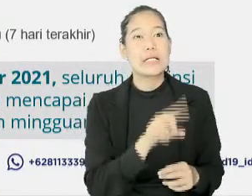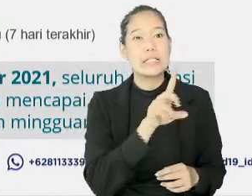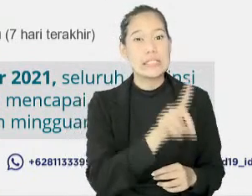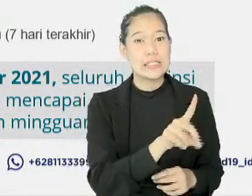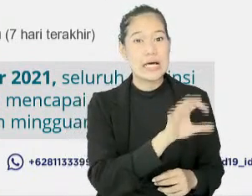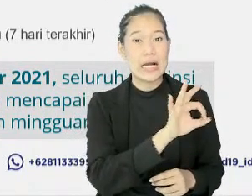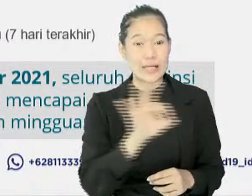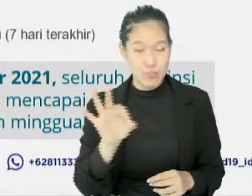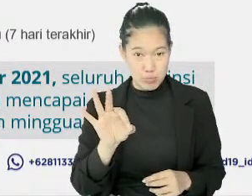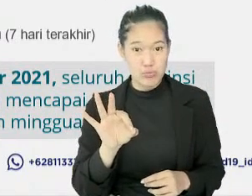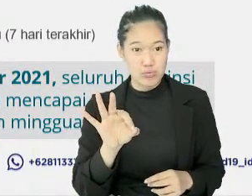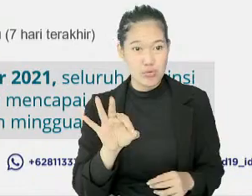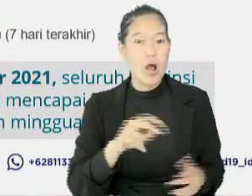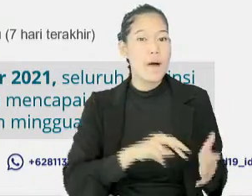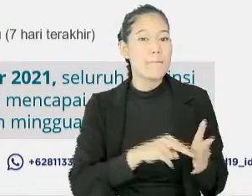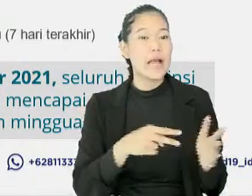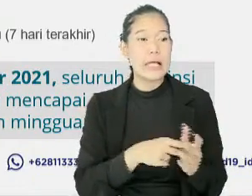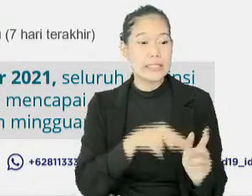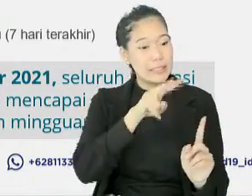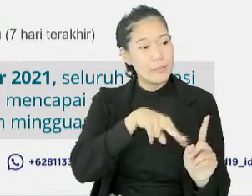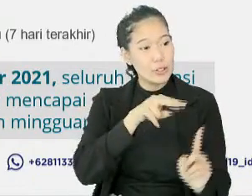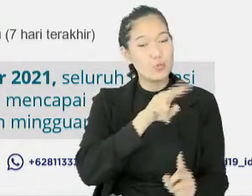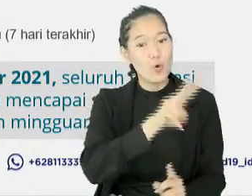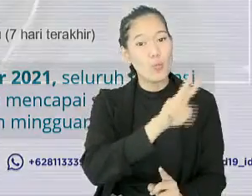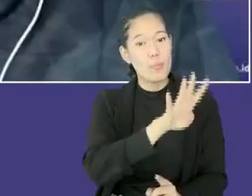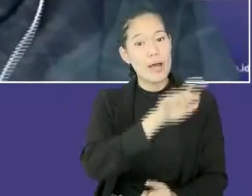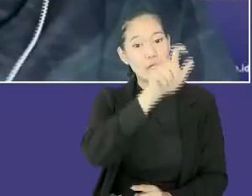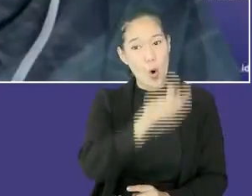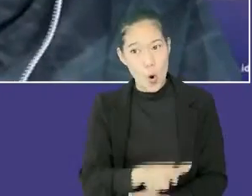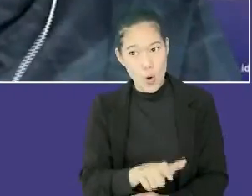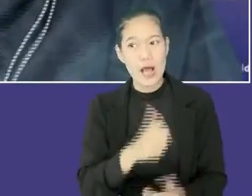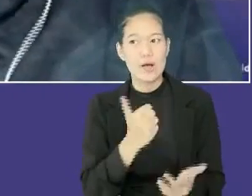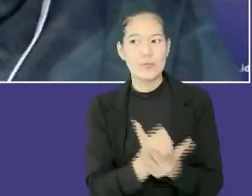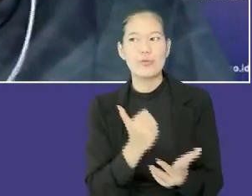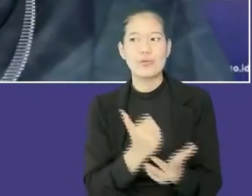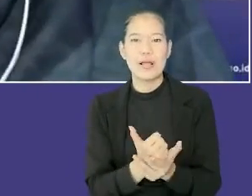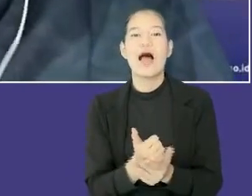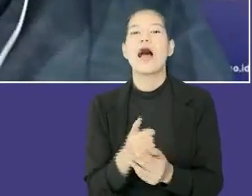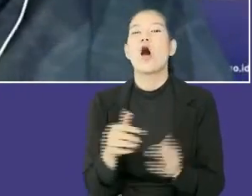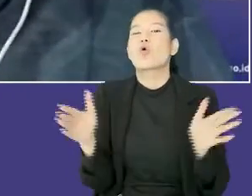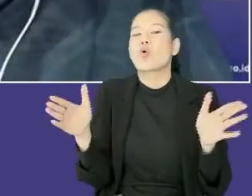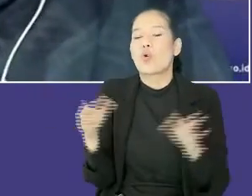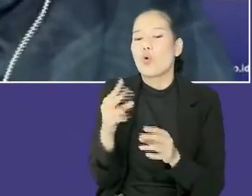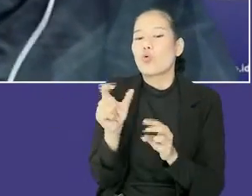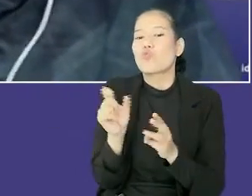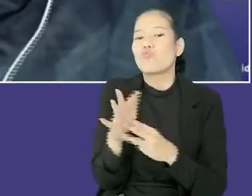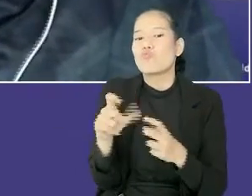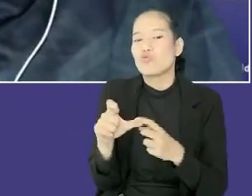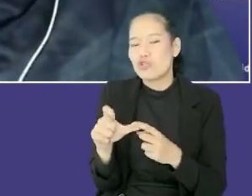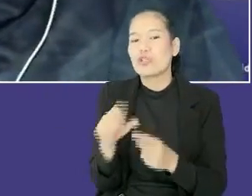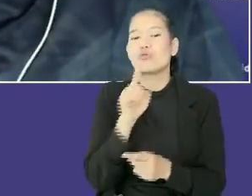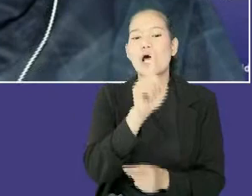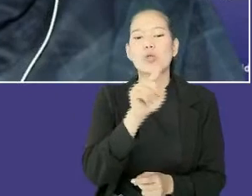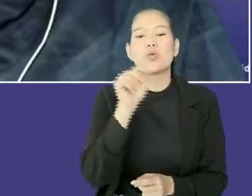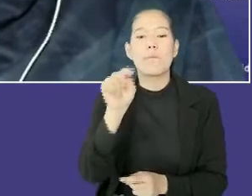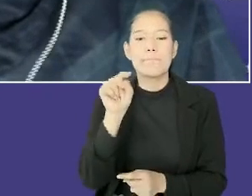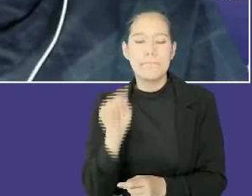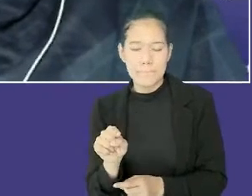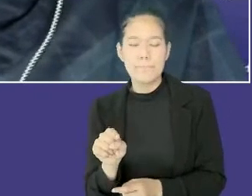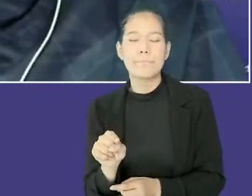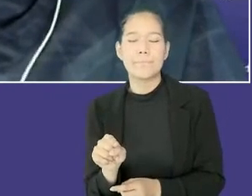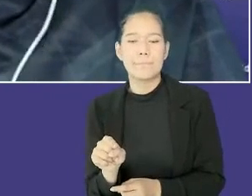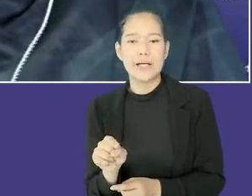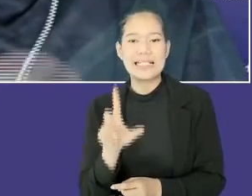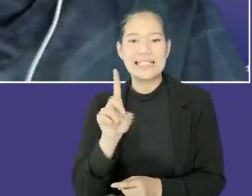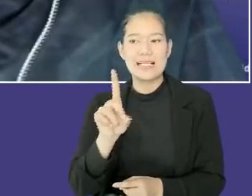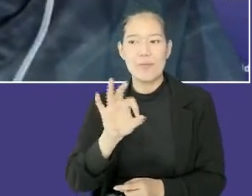jadinya ada 24 orang yang di desa ada cuman satu sebetulnya satu betul-betul nah kalau kita lihat